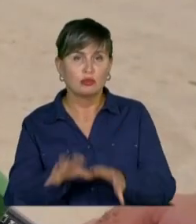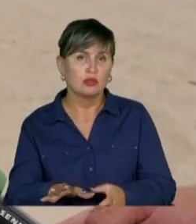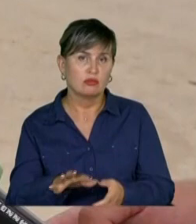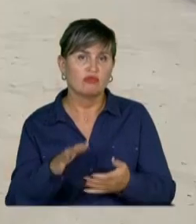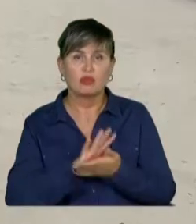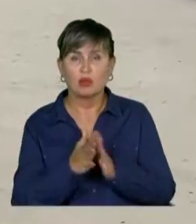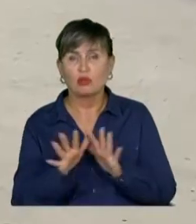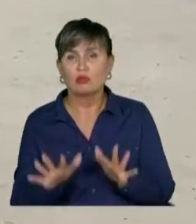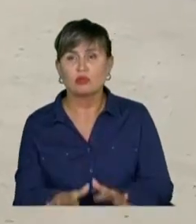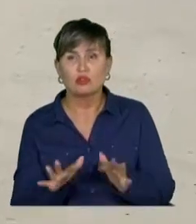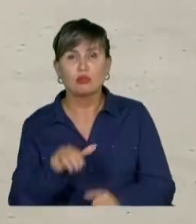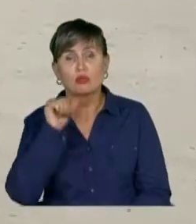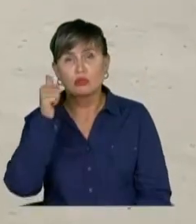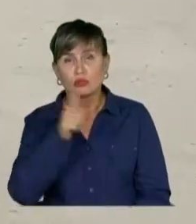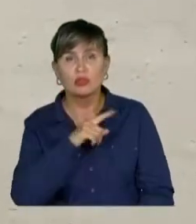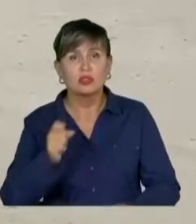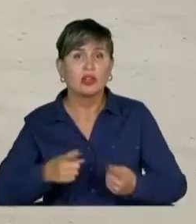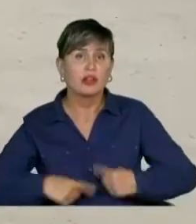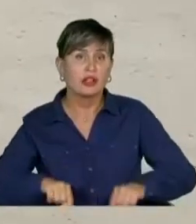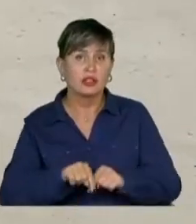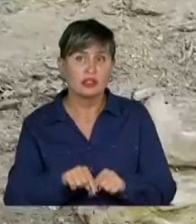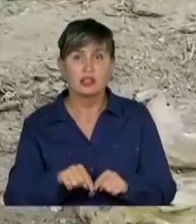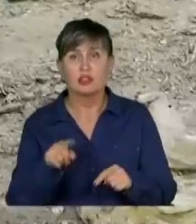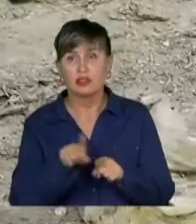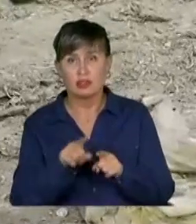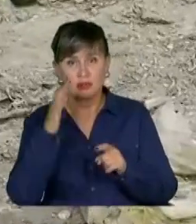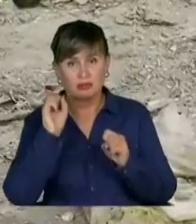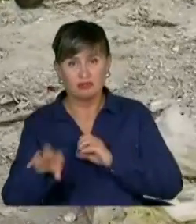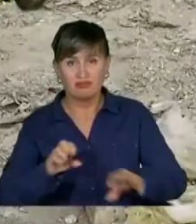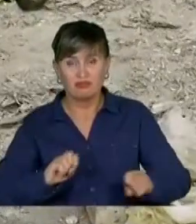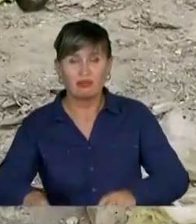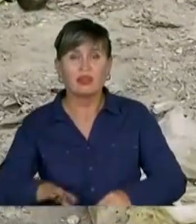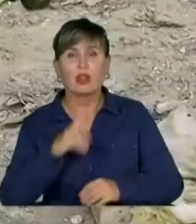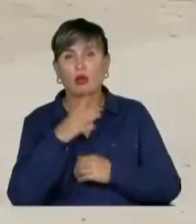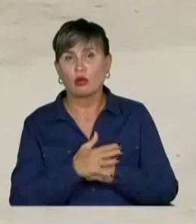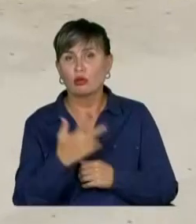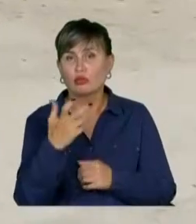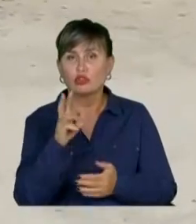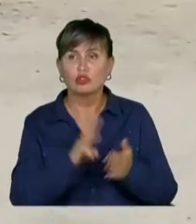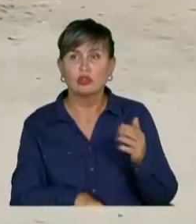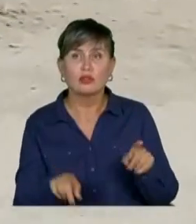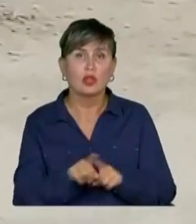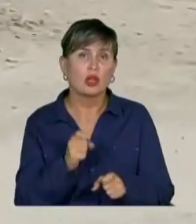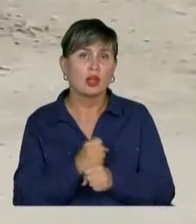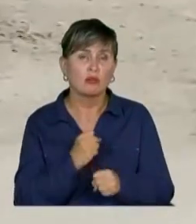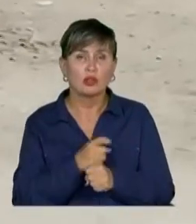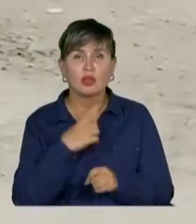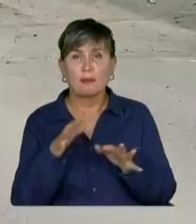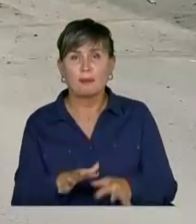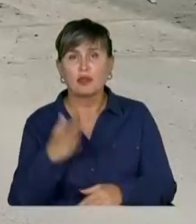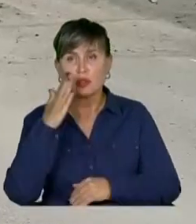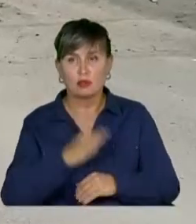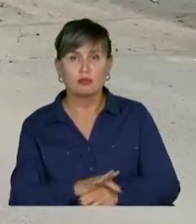неположенных местах. В прошлом году за организацию стихийных свалок в селе выписали около 300 штрафов. Такая работа, говорят в местном